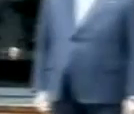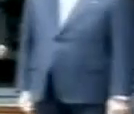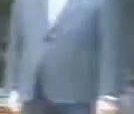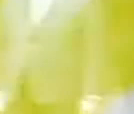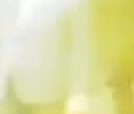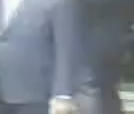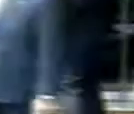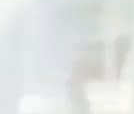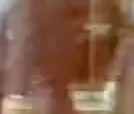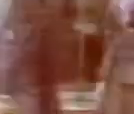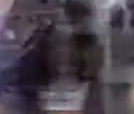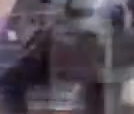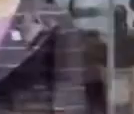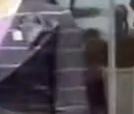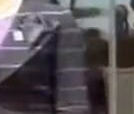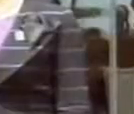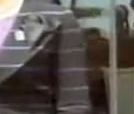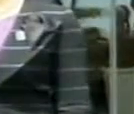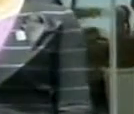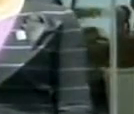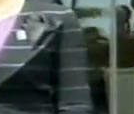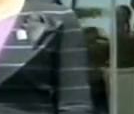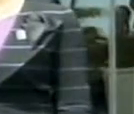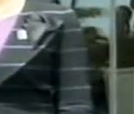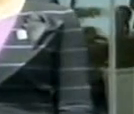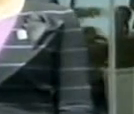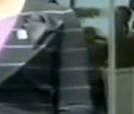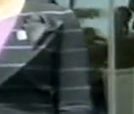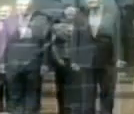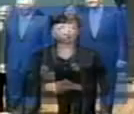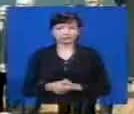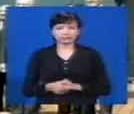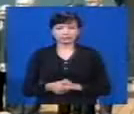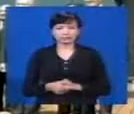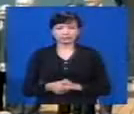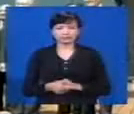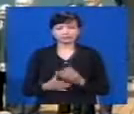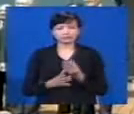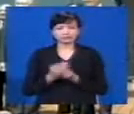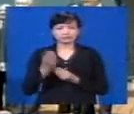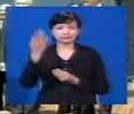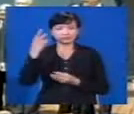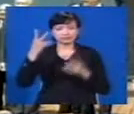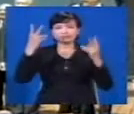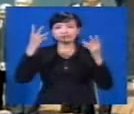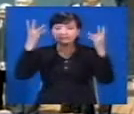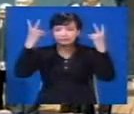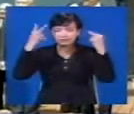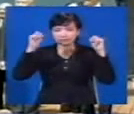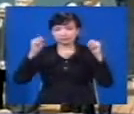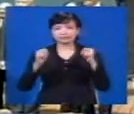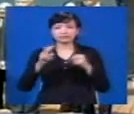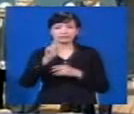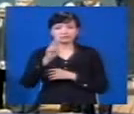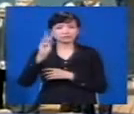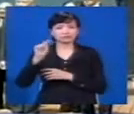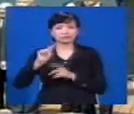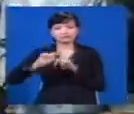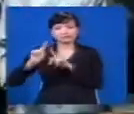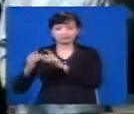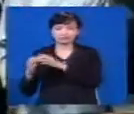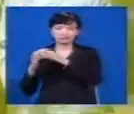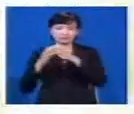ช่วงต้นสัปดาห์ที่ผ่านมานางสาวยิ่งลักษณ์ชินวัตรนายกรัฐมนตรีและรัฐมนตรีว่าการกระทรวงกลาโหมได้เข้าร่วมประชุมผู้น